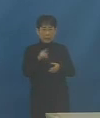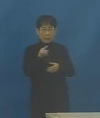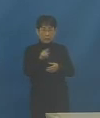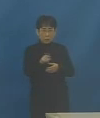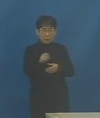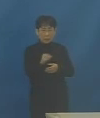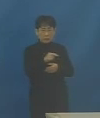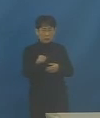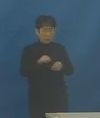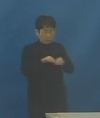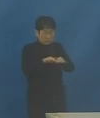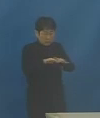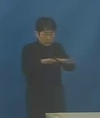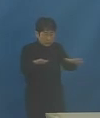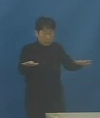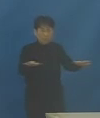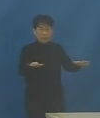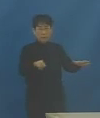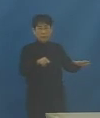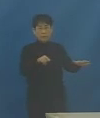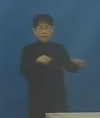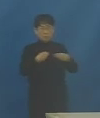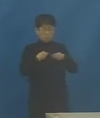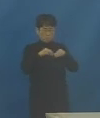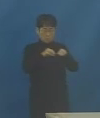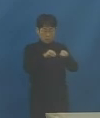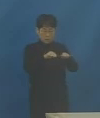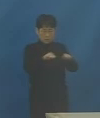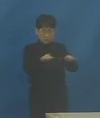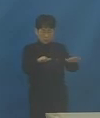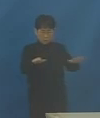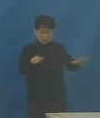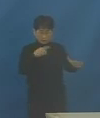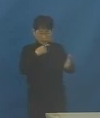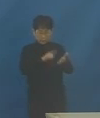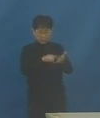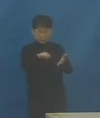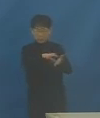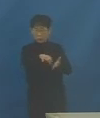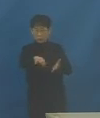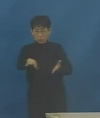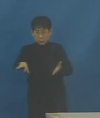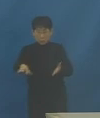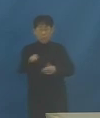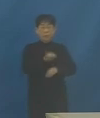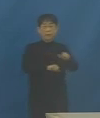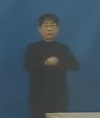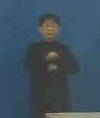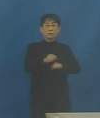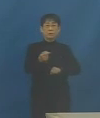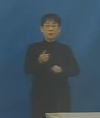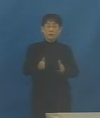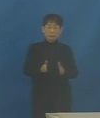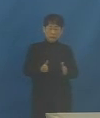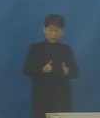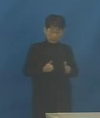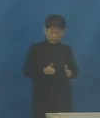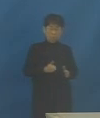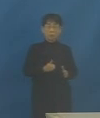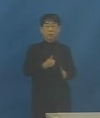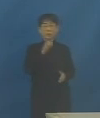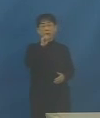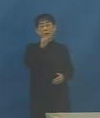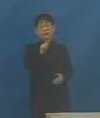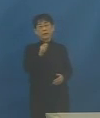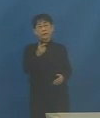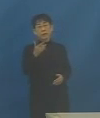デリケートに広がりやすいときについてはこうした活動についても控えた方がいいんではないかということです